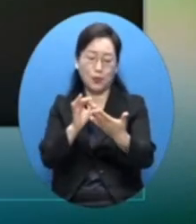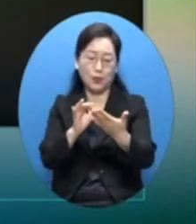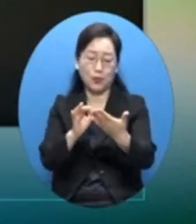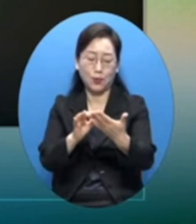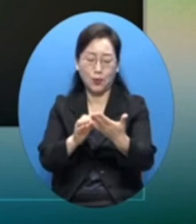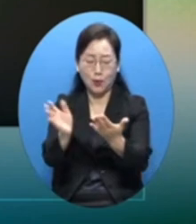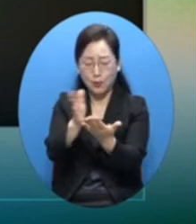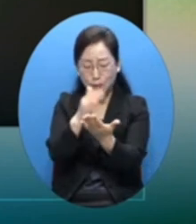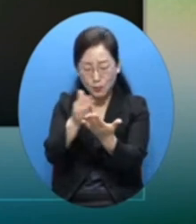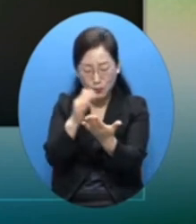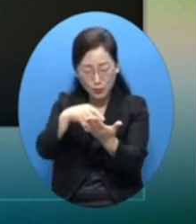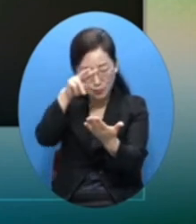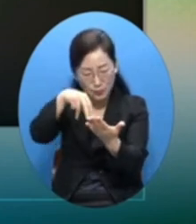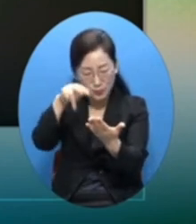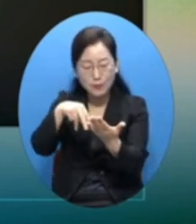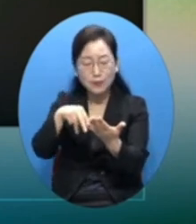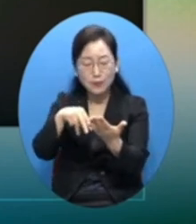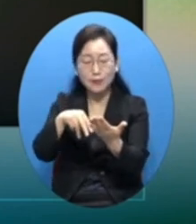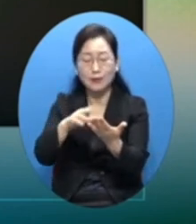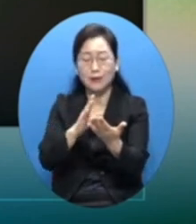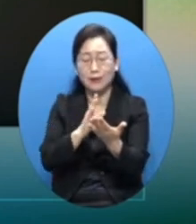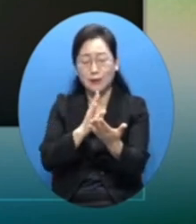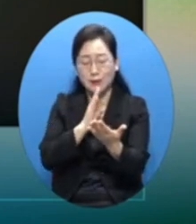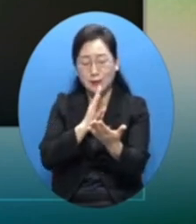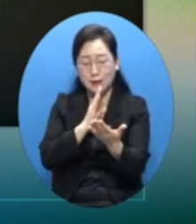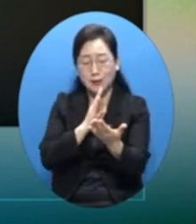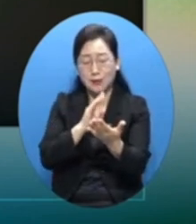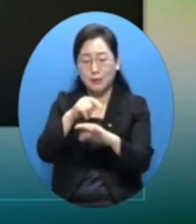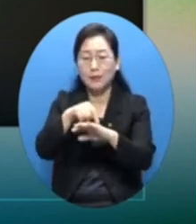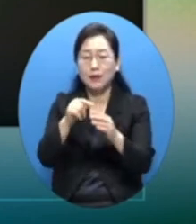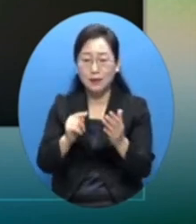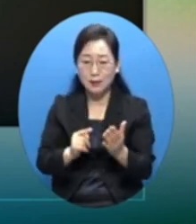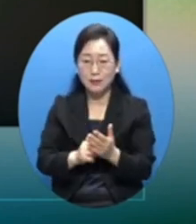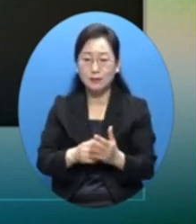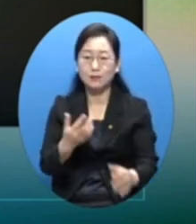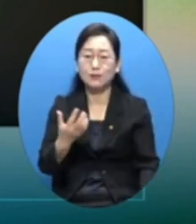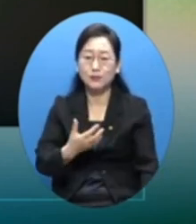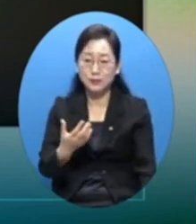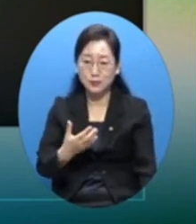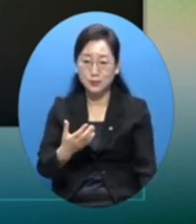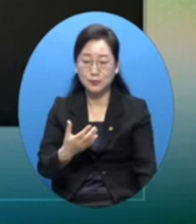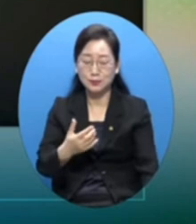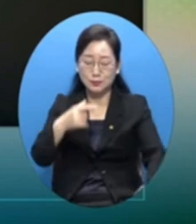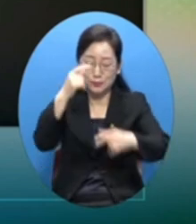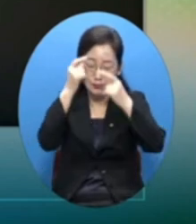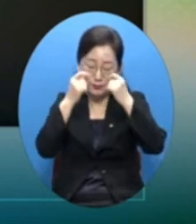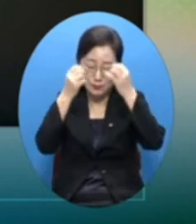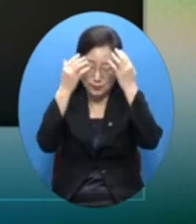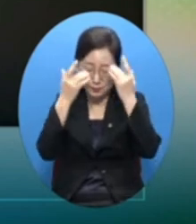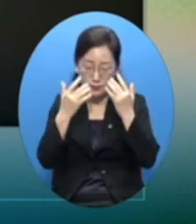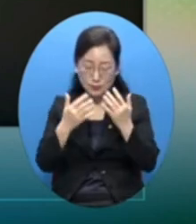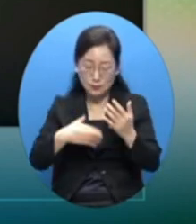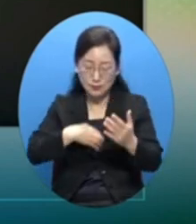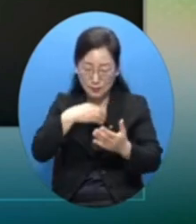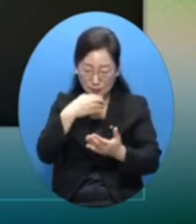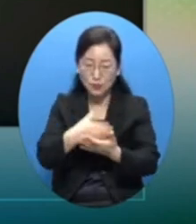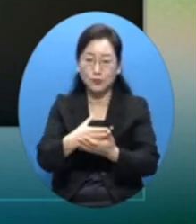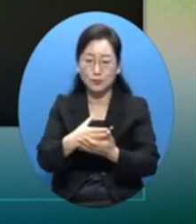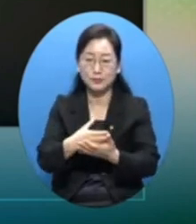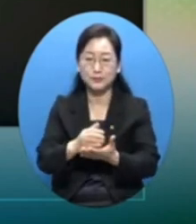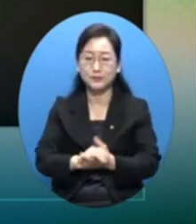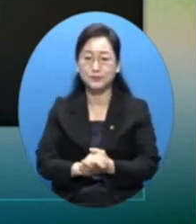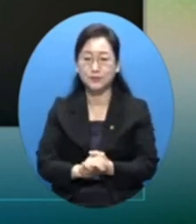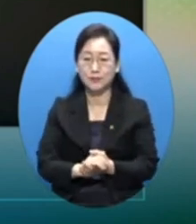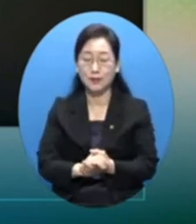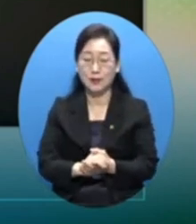처음부터까지 보면서 참 많이 마음도 아프고 또 눈물도 나고 또 감동도 받았습니다.